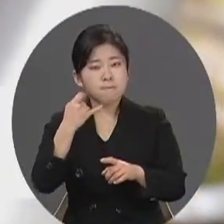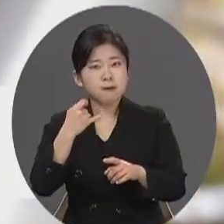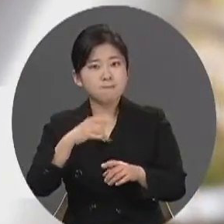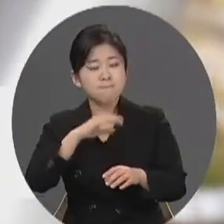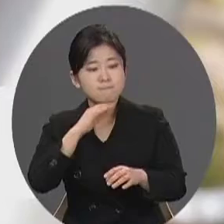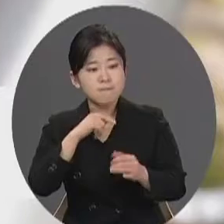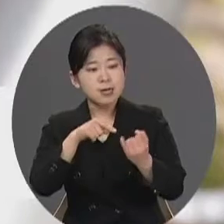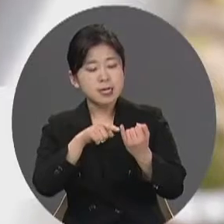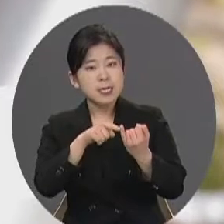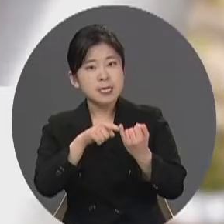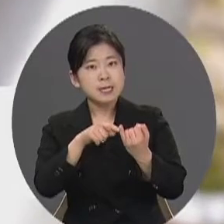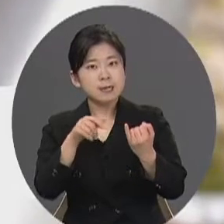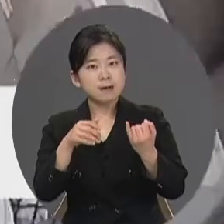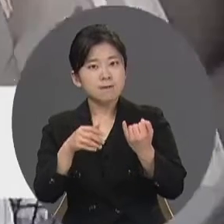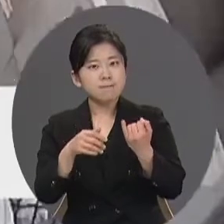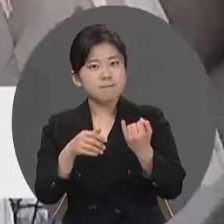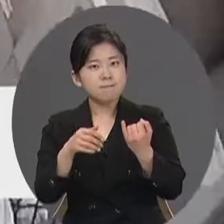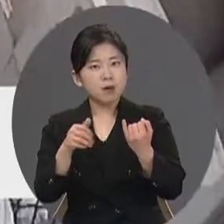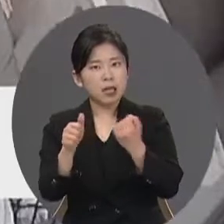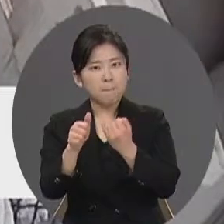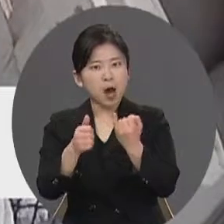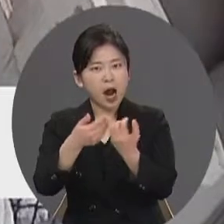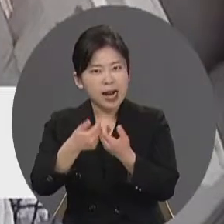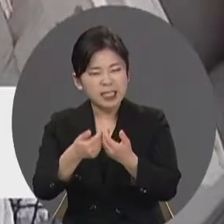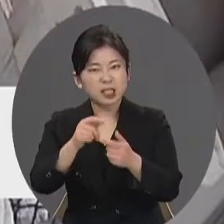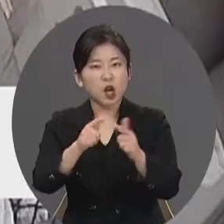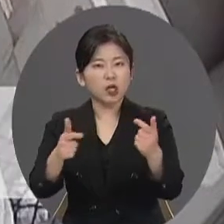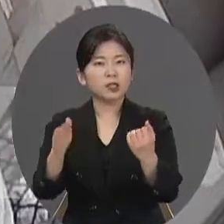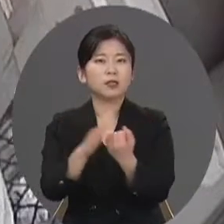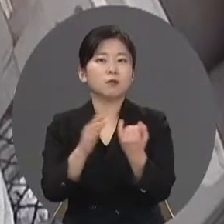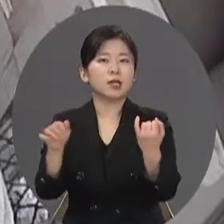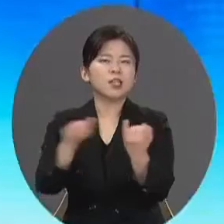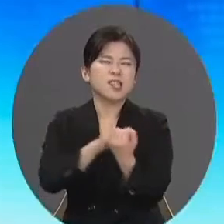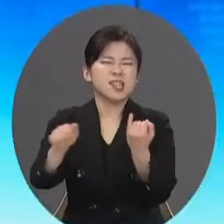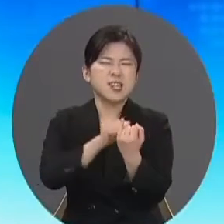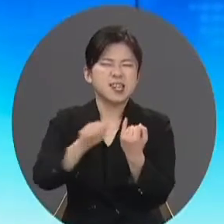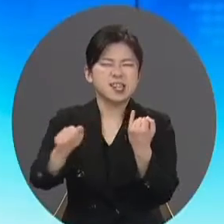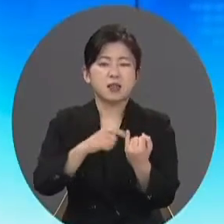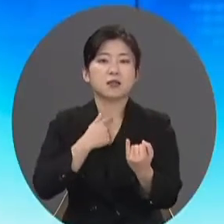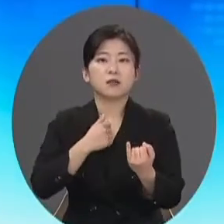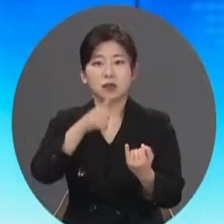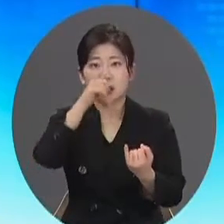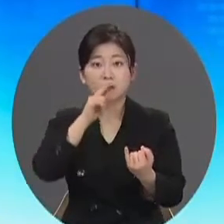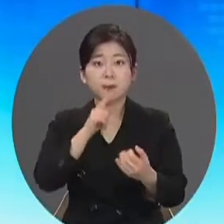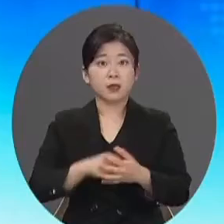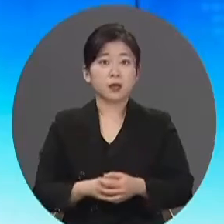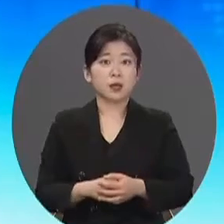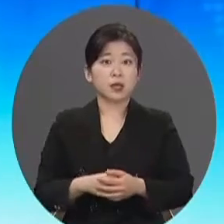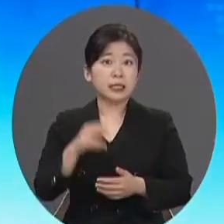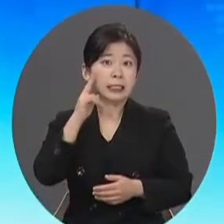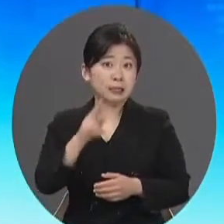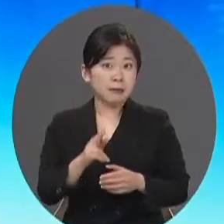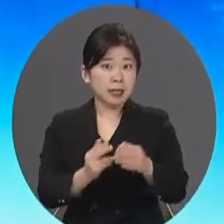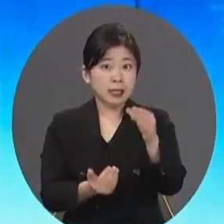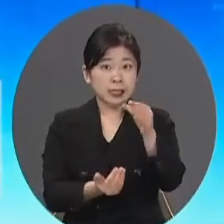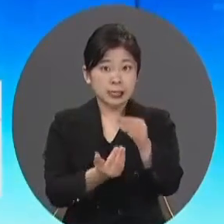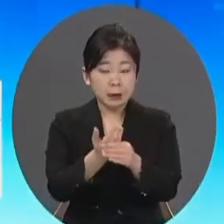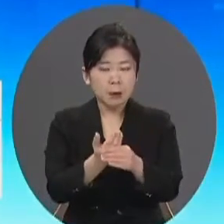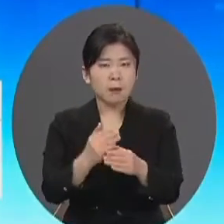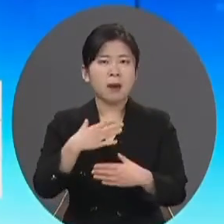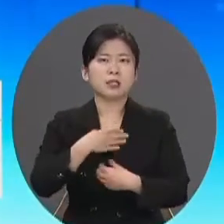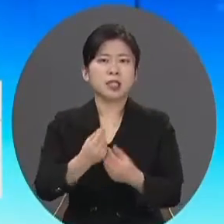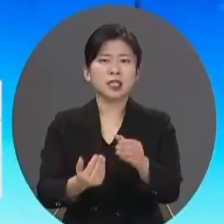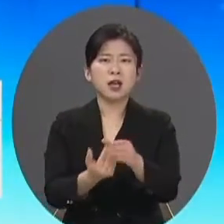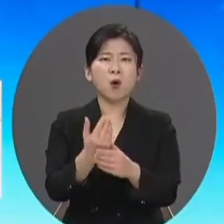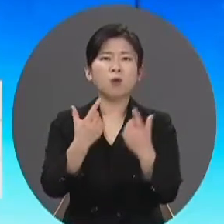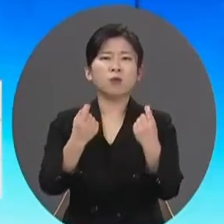이런게 에 지속적인 상습 학대 로 이어졌습니다 이런 중대 자에 나 안전사고 같은 매년